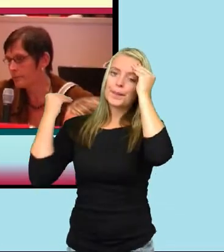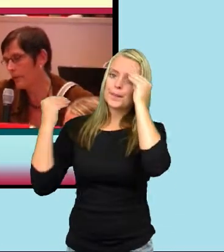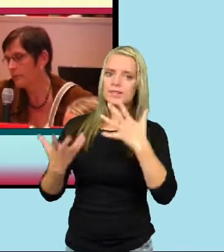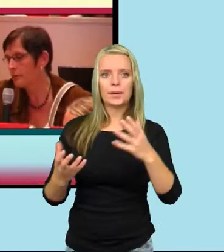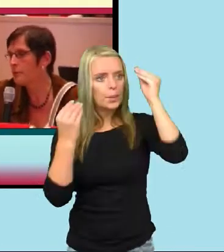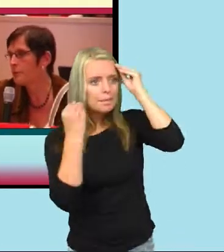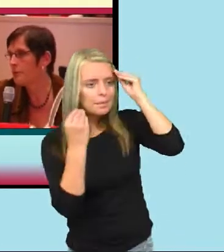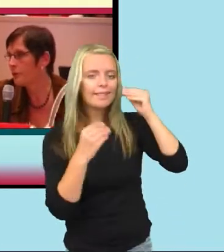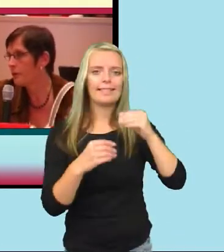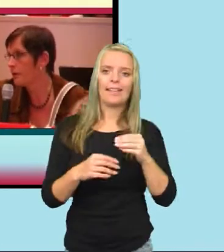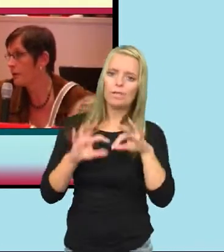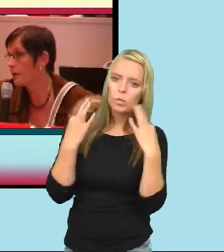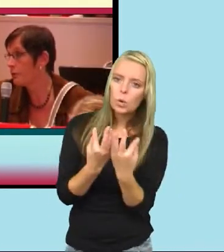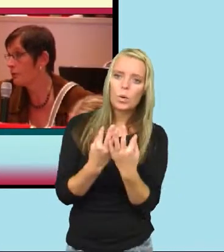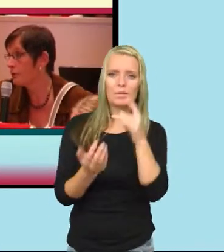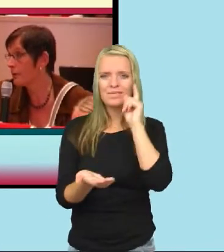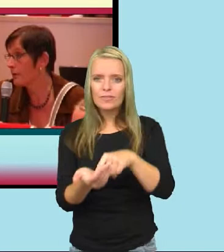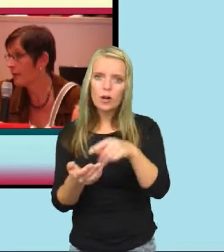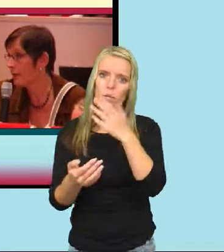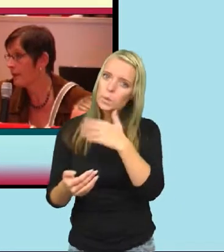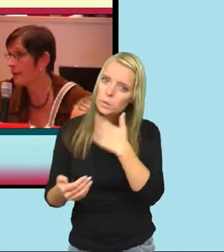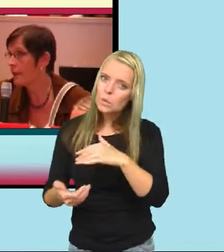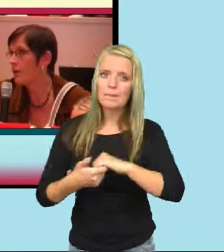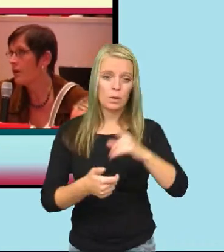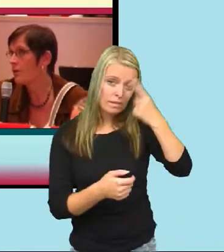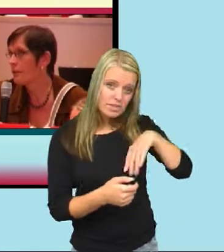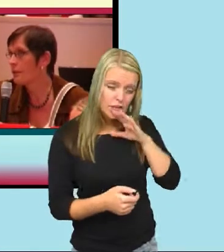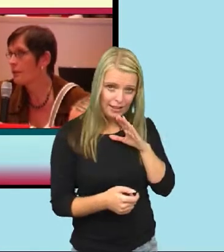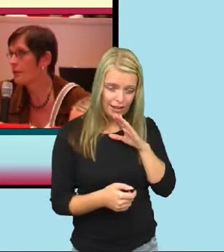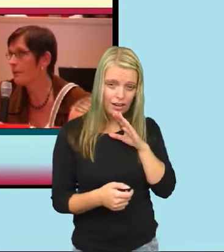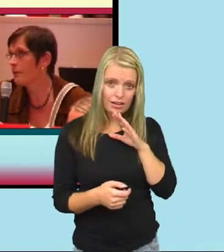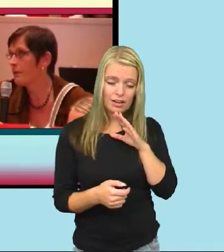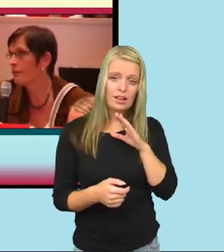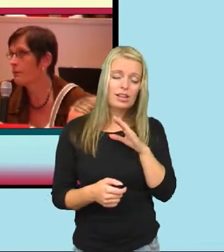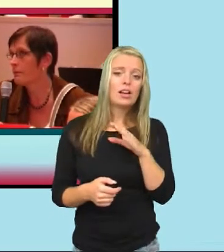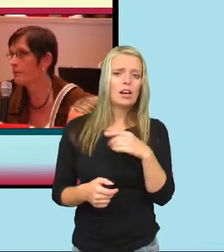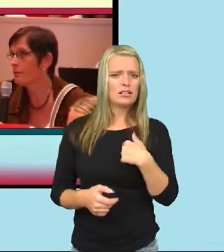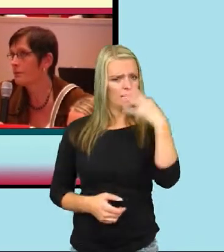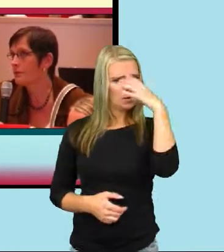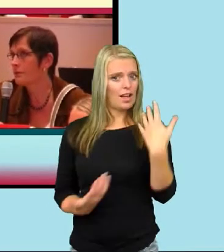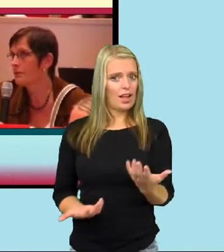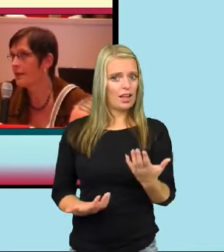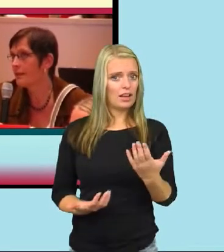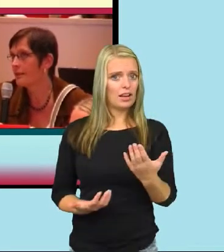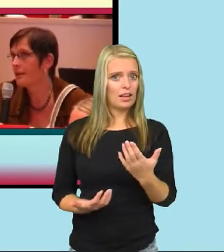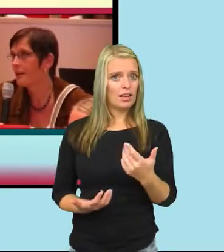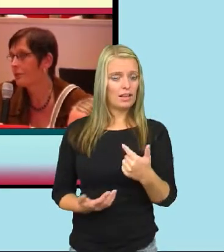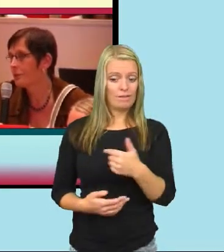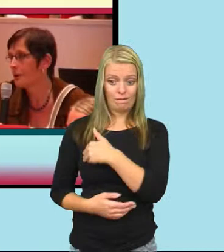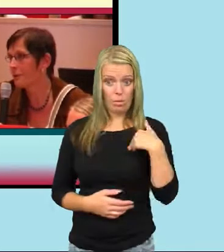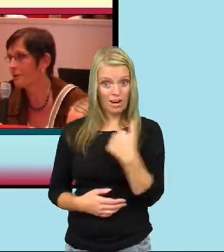utbildningar och forum för både ungdomar och föräldrar. Och då kan jag fundera på, är det vårt behov större